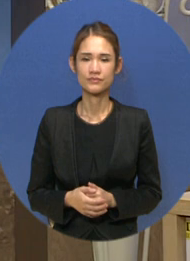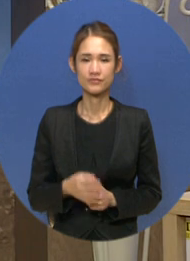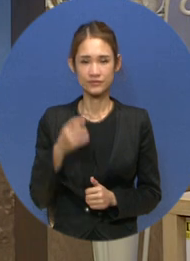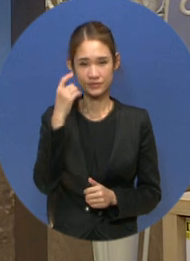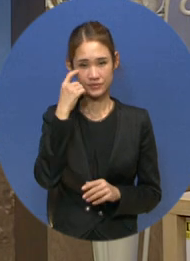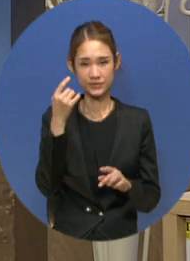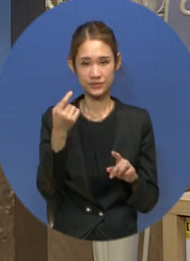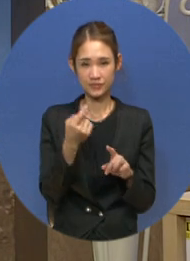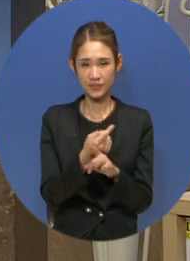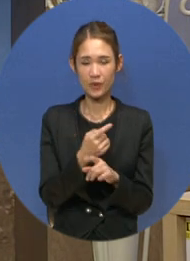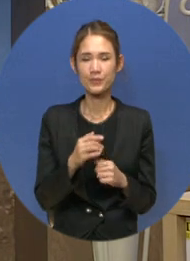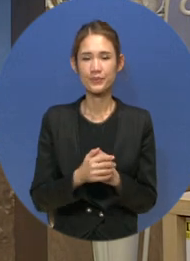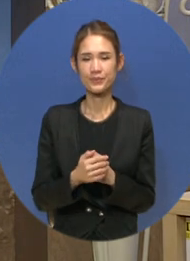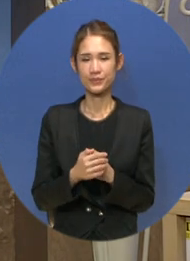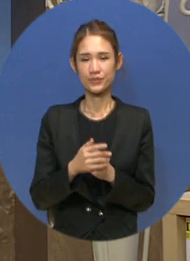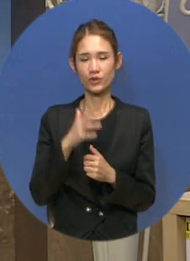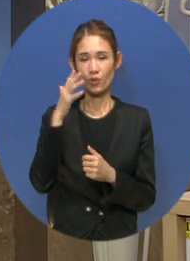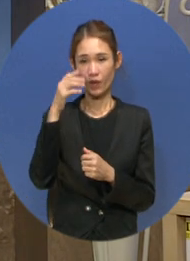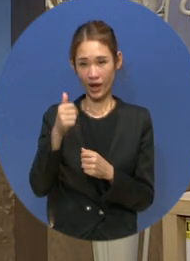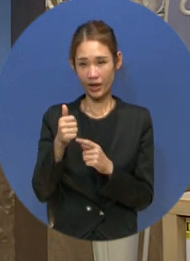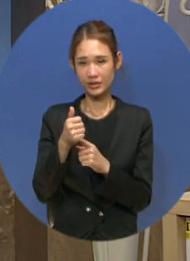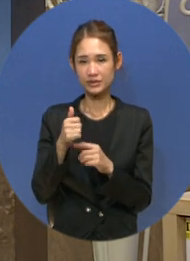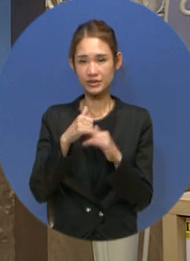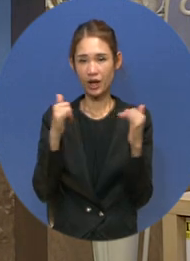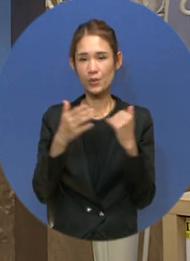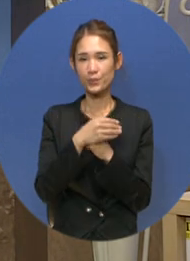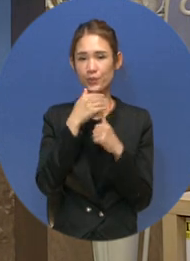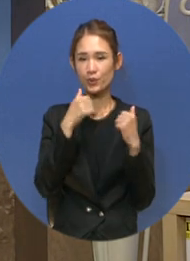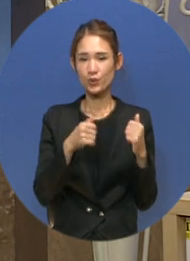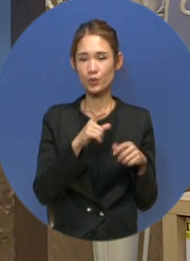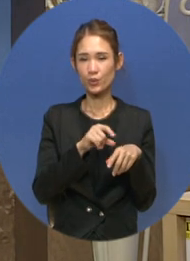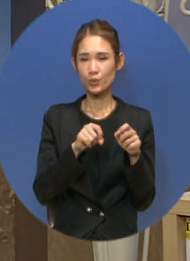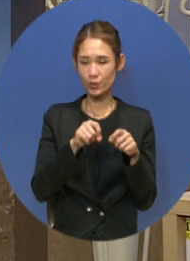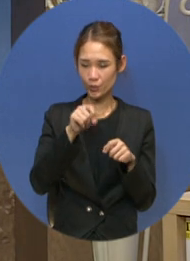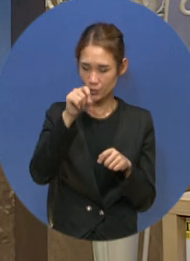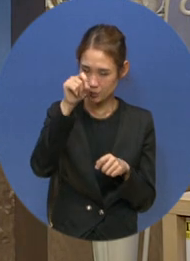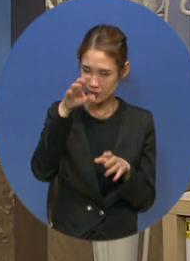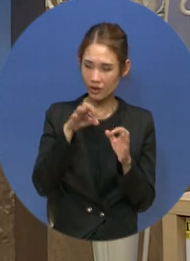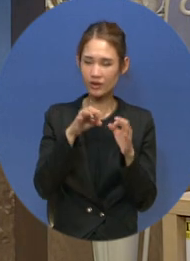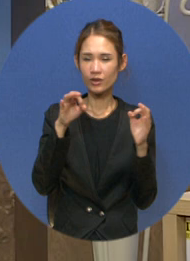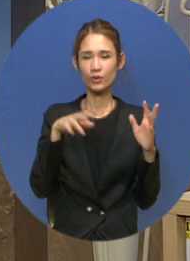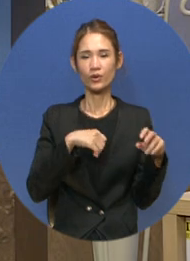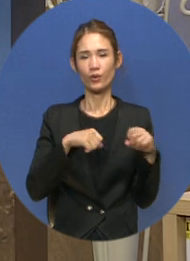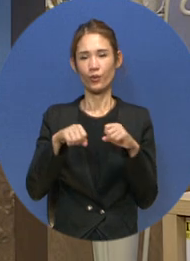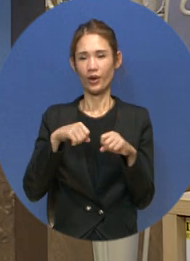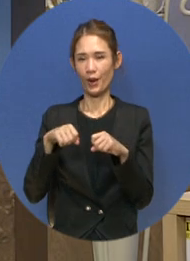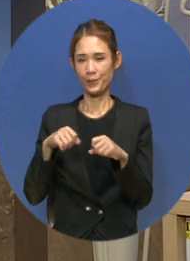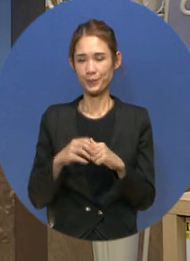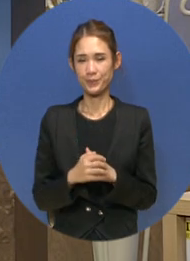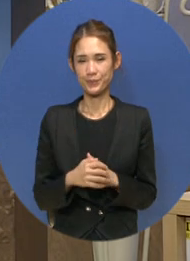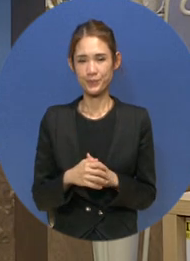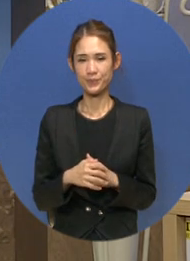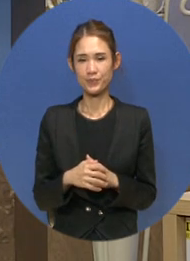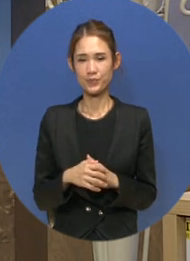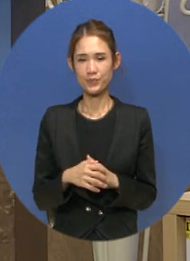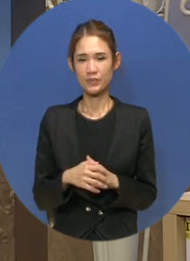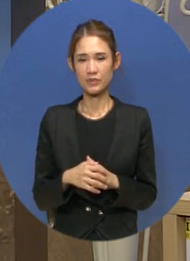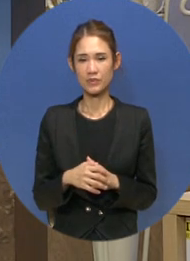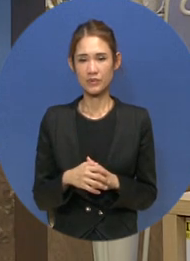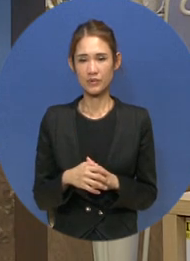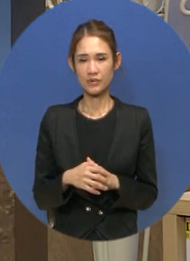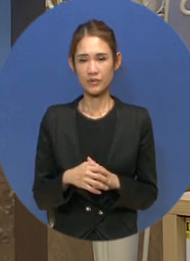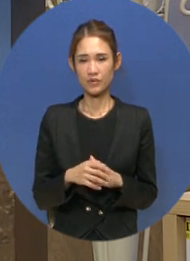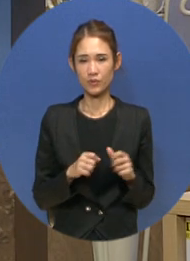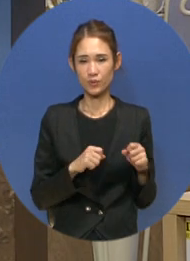질문을 좀 바꿔서요. 네. 관장님께서는 사회복지사로 또 오랜 이 활동을 네. 해오셨는데 네. 그런